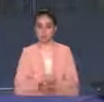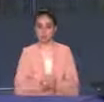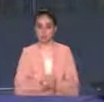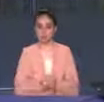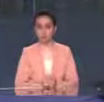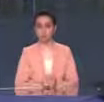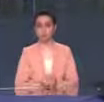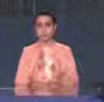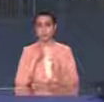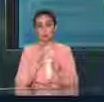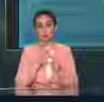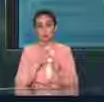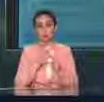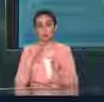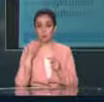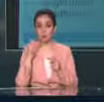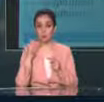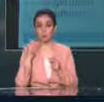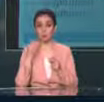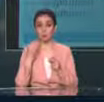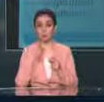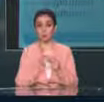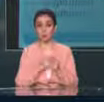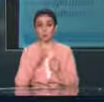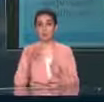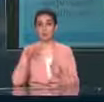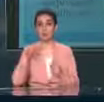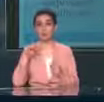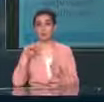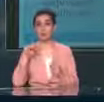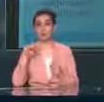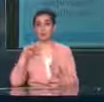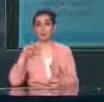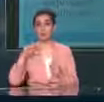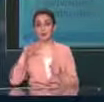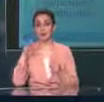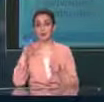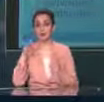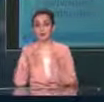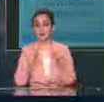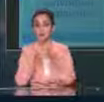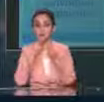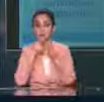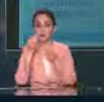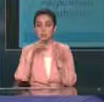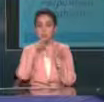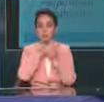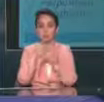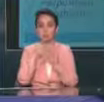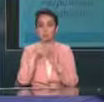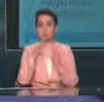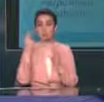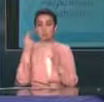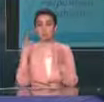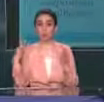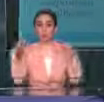использование плеоназм of и тавтология и плеоназм это словосочетание в котором значение одного компонента далёком